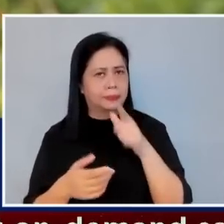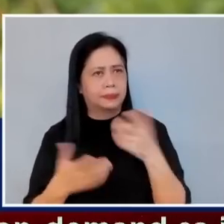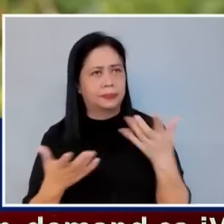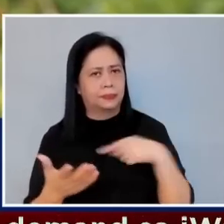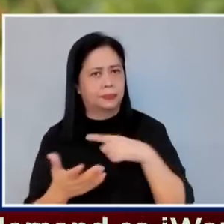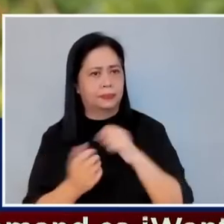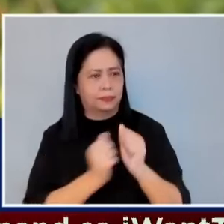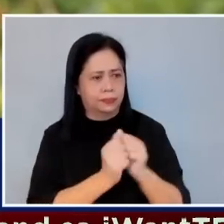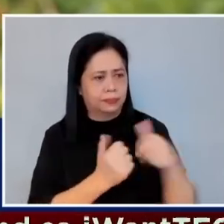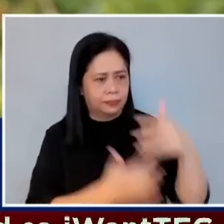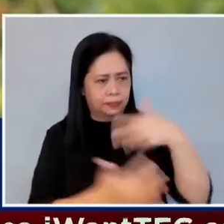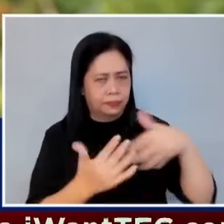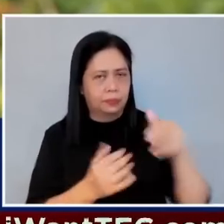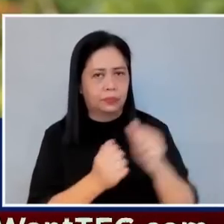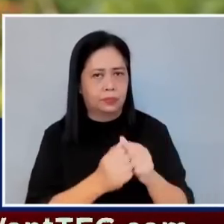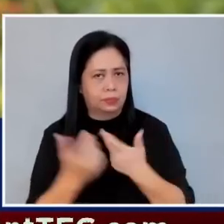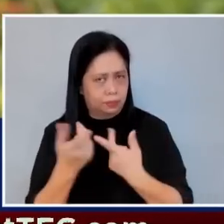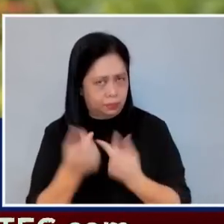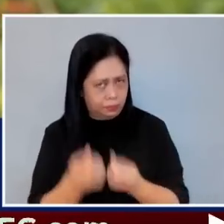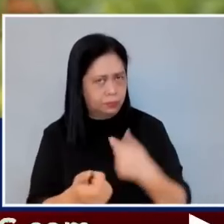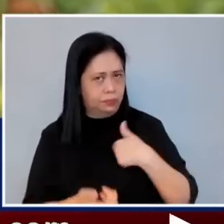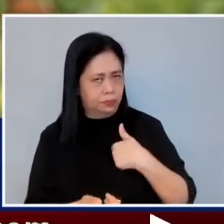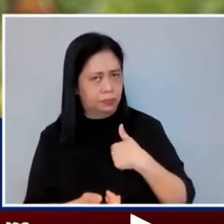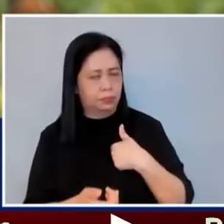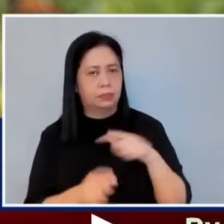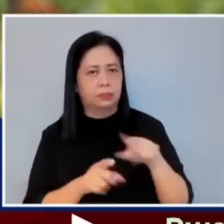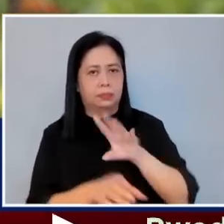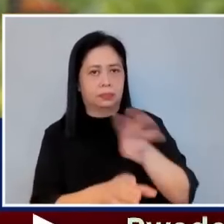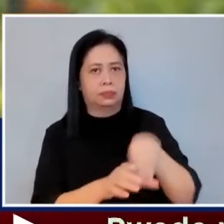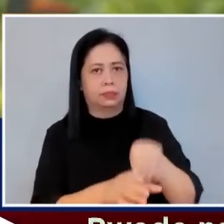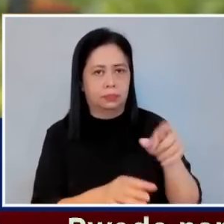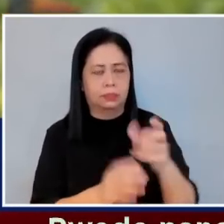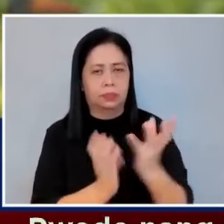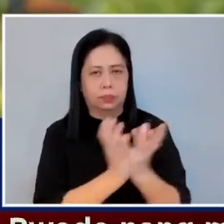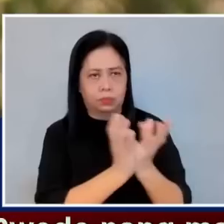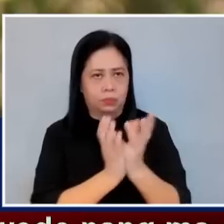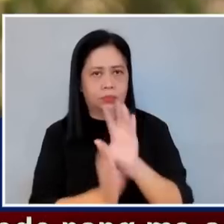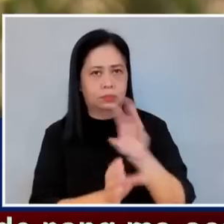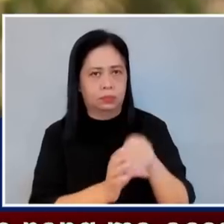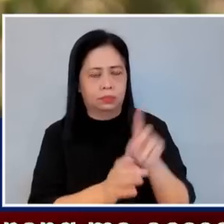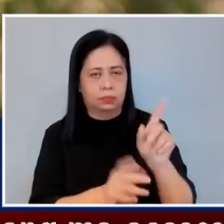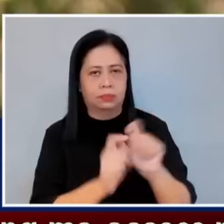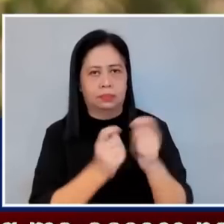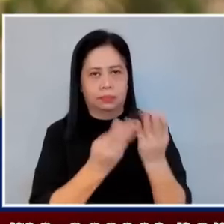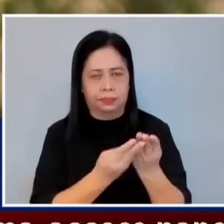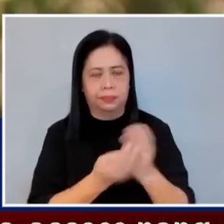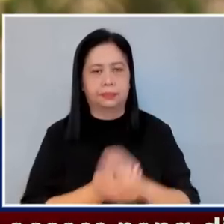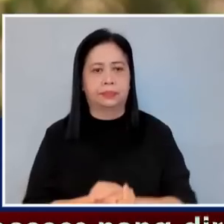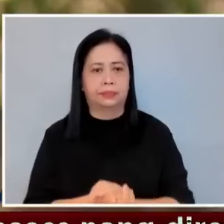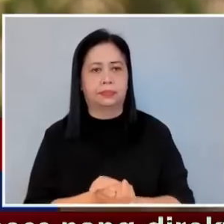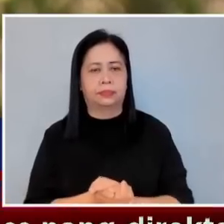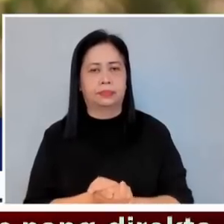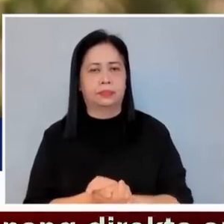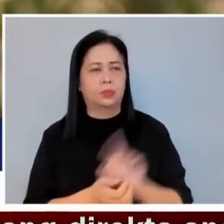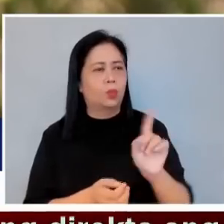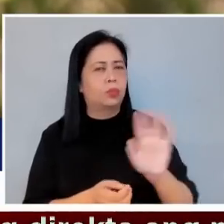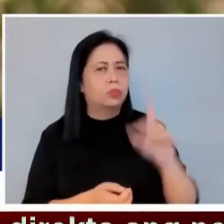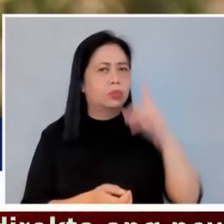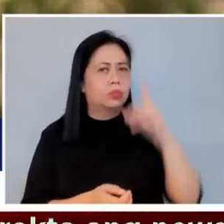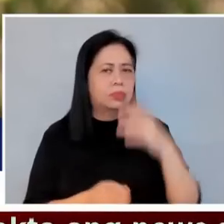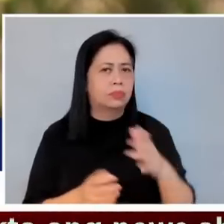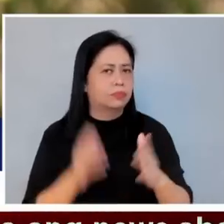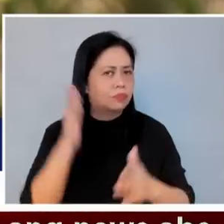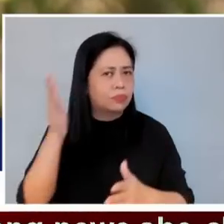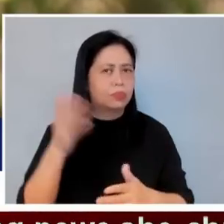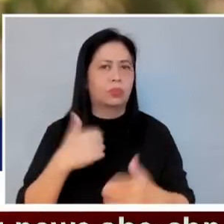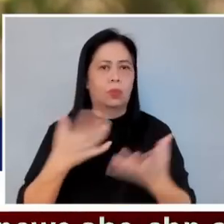makasama ko sila, magtiwala sila sa akin, maging bahagi ako ng buhay nila, maging bahagi ako ng tribo. Ganun ko sila, anong pangarap mo?